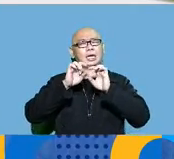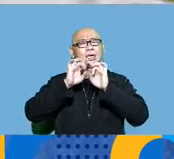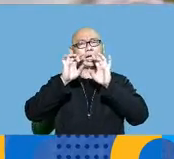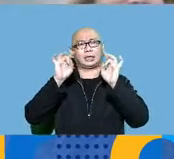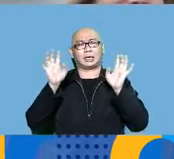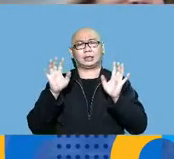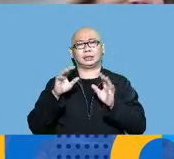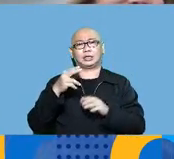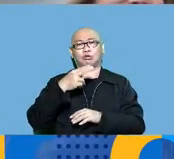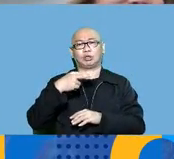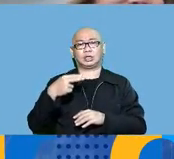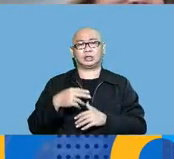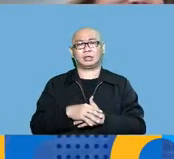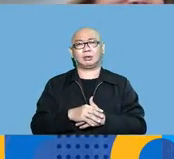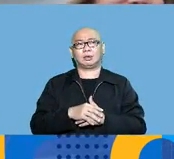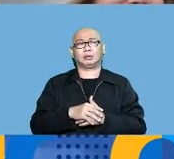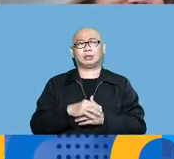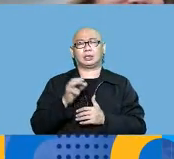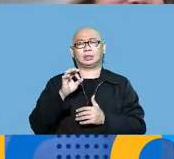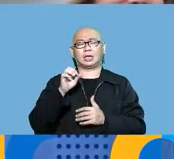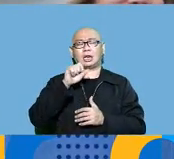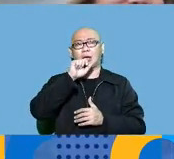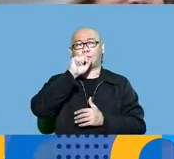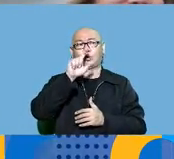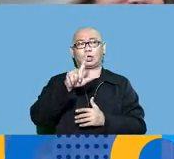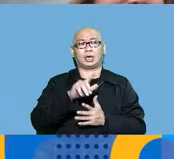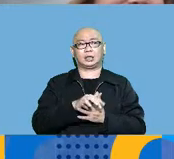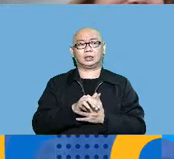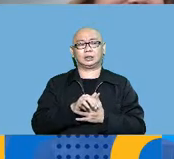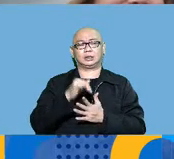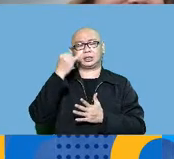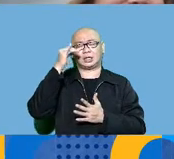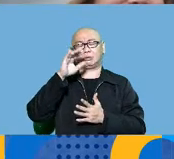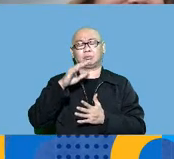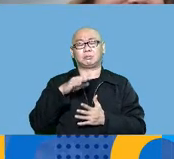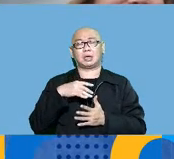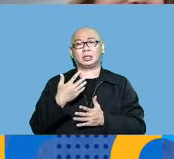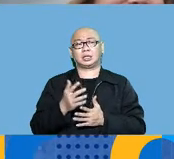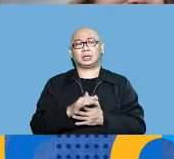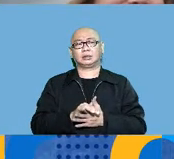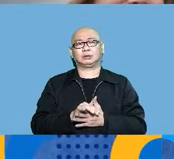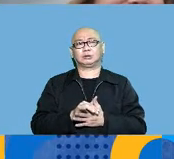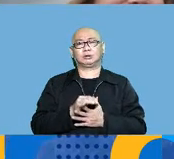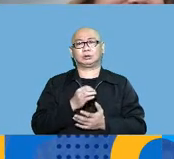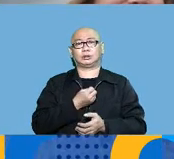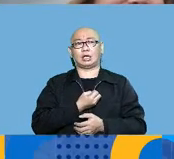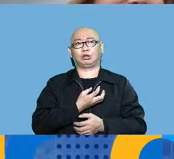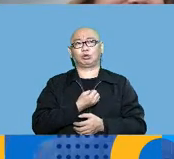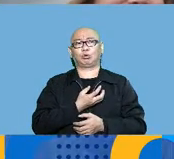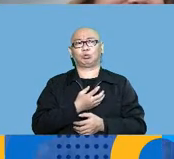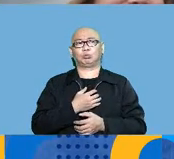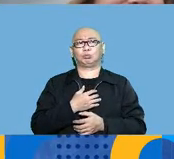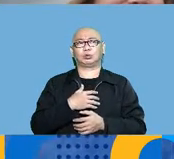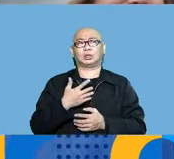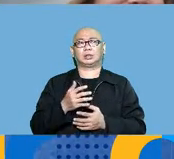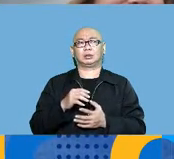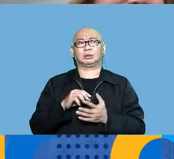Indonesia, belum ada laporan insiden kematian jantung mendadak yang berhubungan dengan